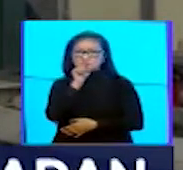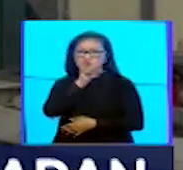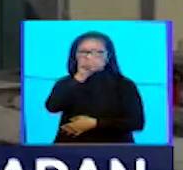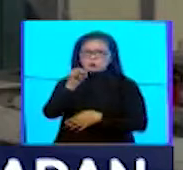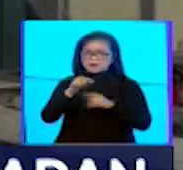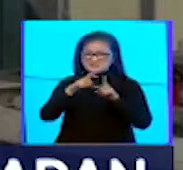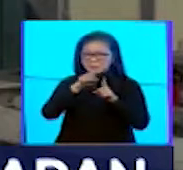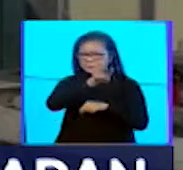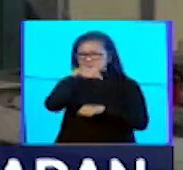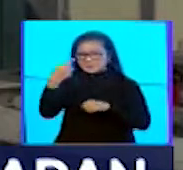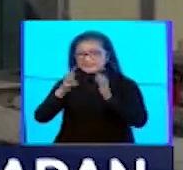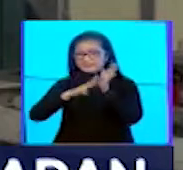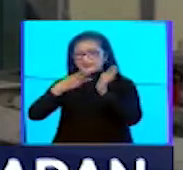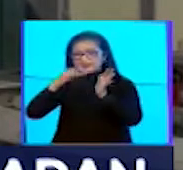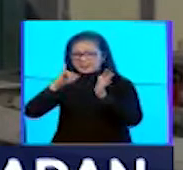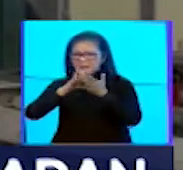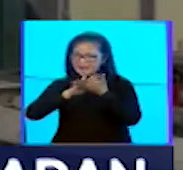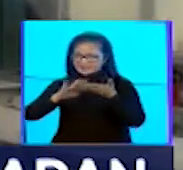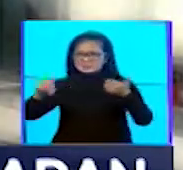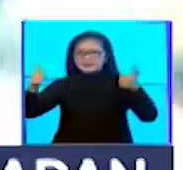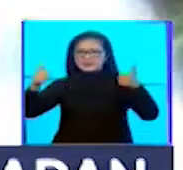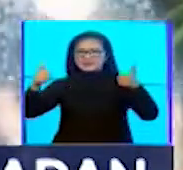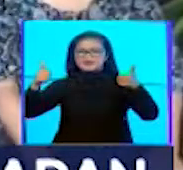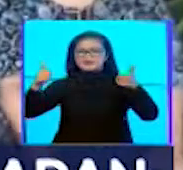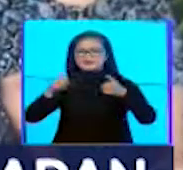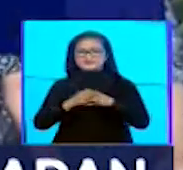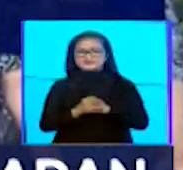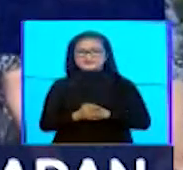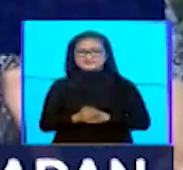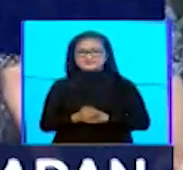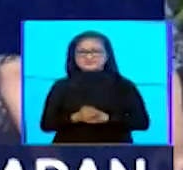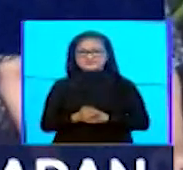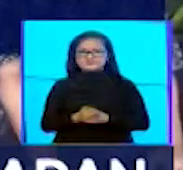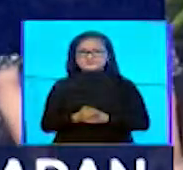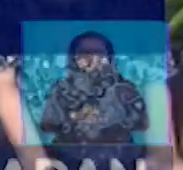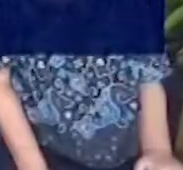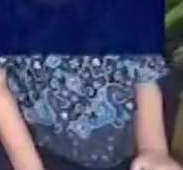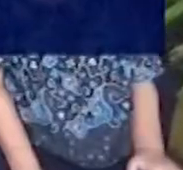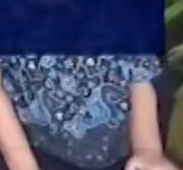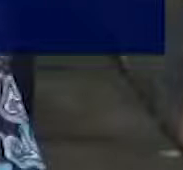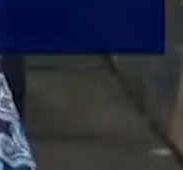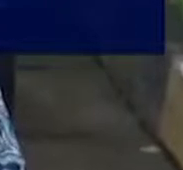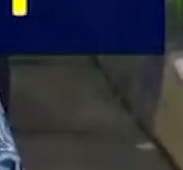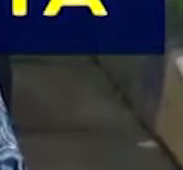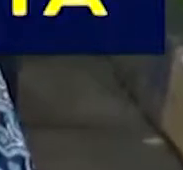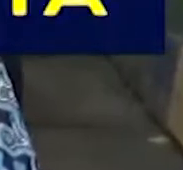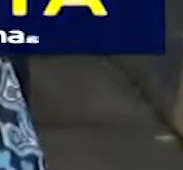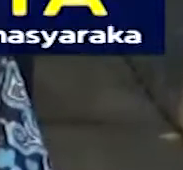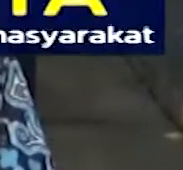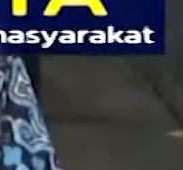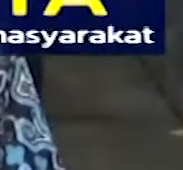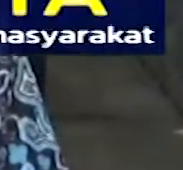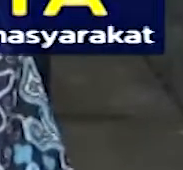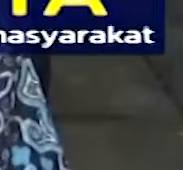Mei dengan lancar dan juga dengan baik. Hingga 17 April, pemerintah sudah melakukan 16,6